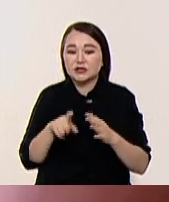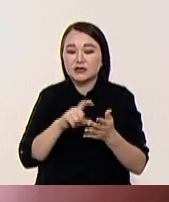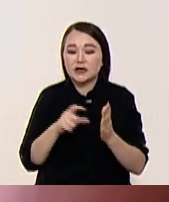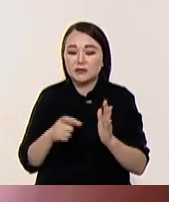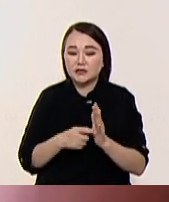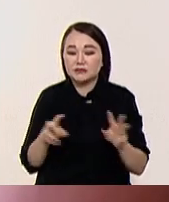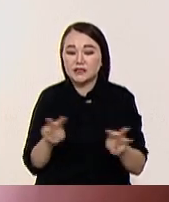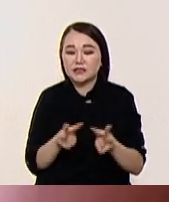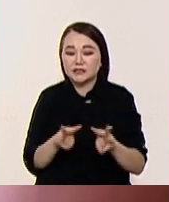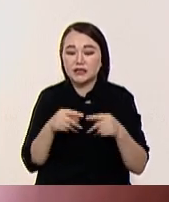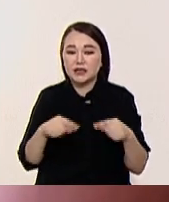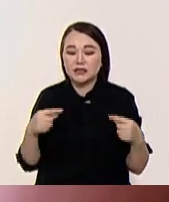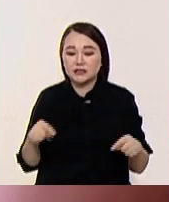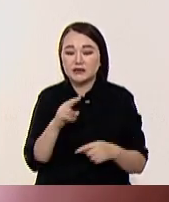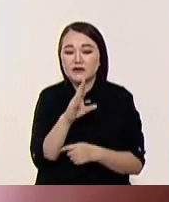кабинете министров, в разных